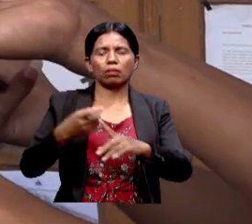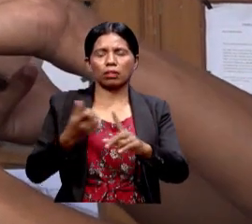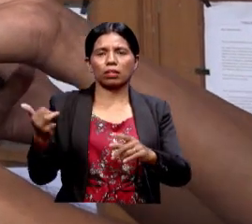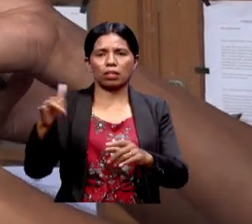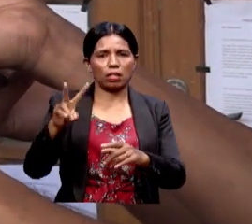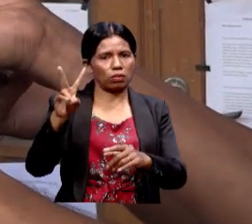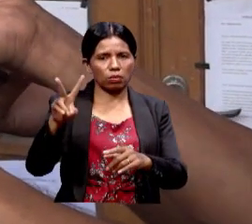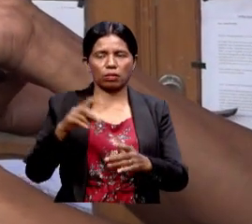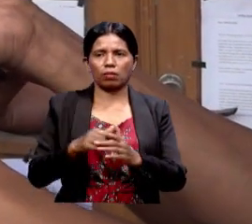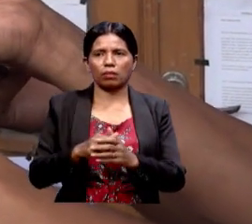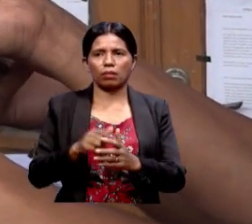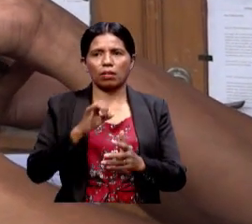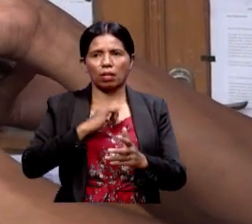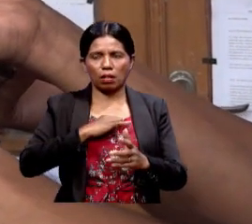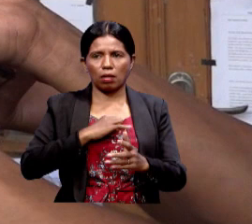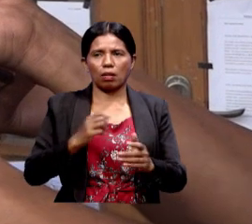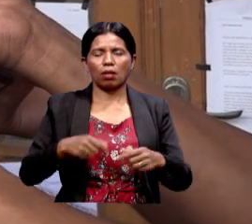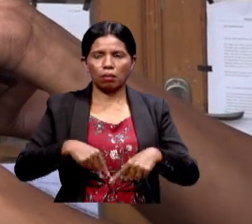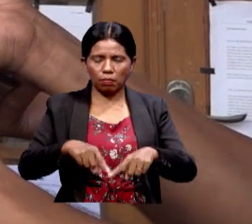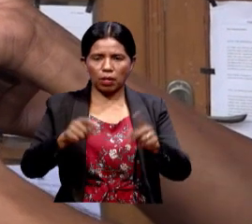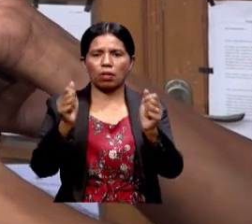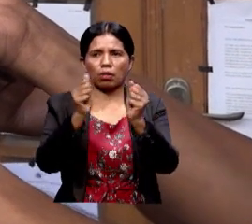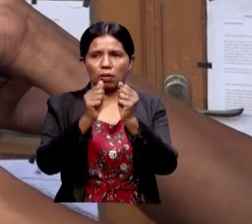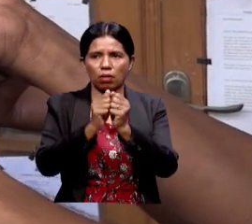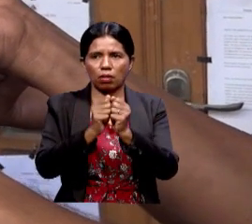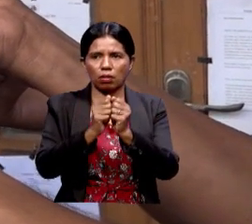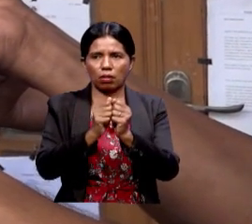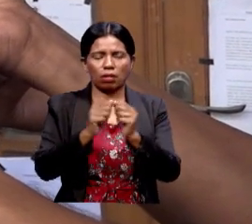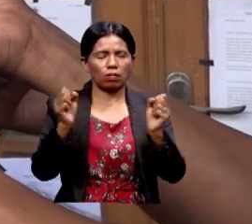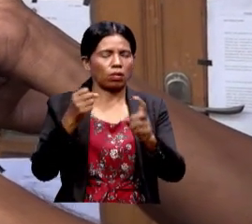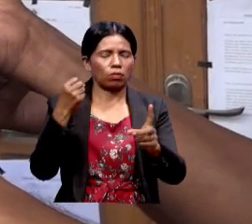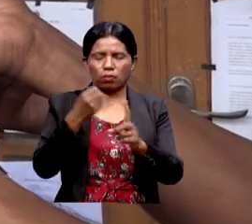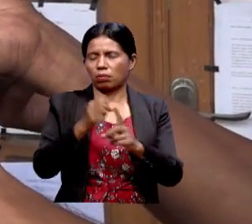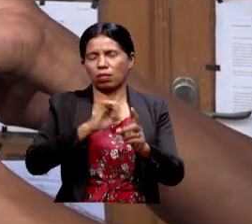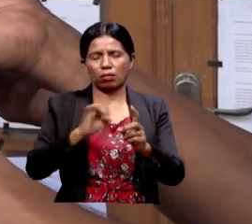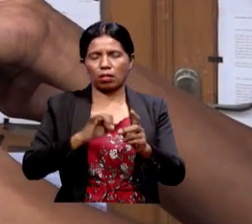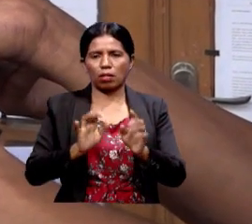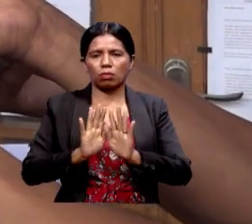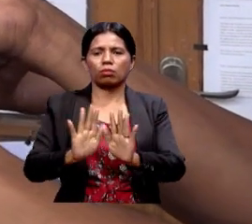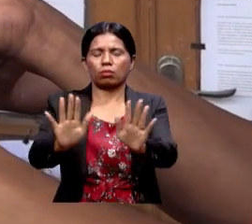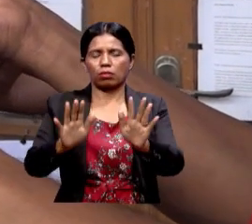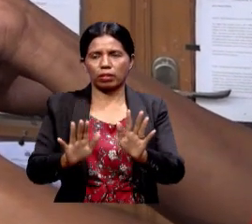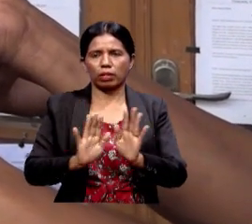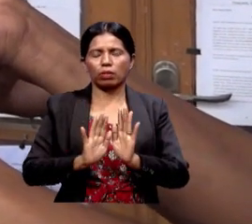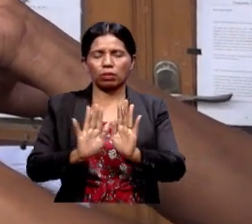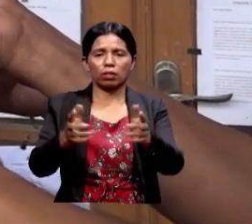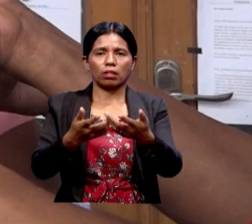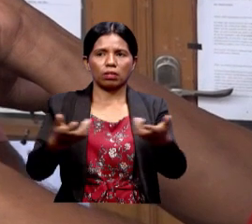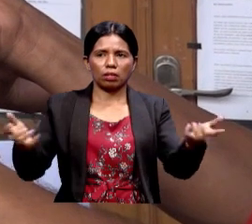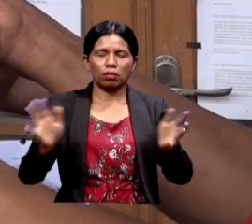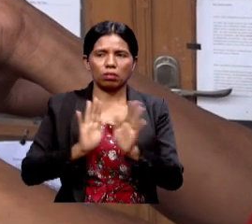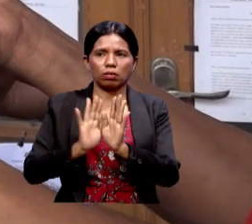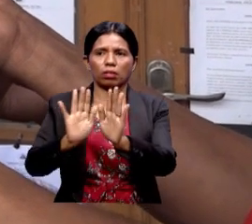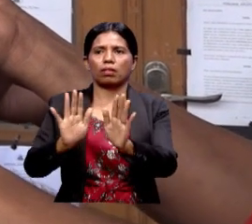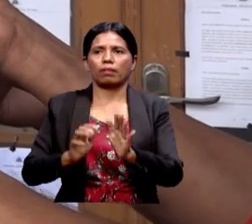entau hau ba hau intensau atu tuku mas hau latu ka hau la sai rede hau dudu sesnya hau dudu serna erua raba tepe